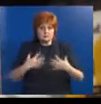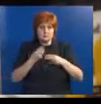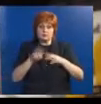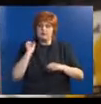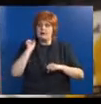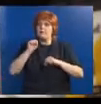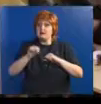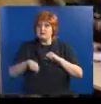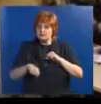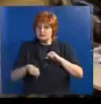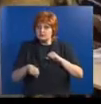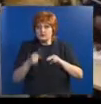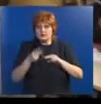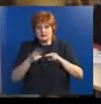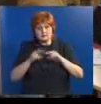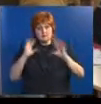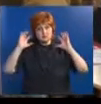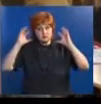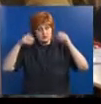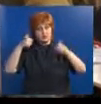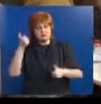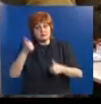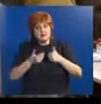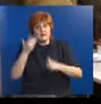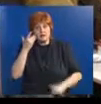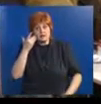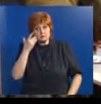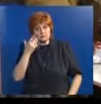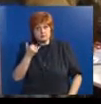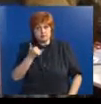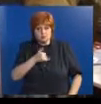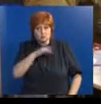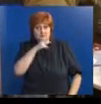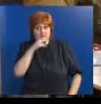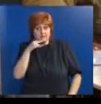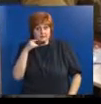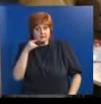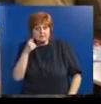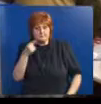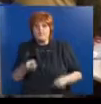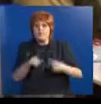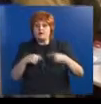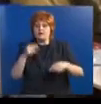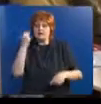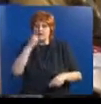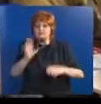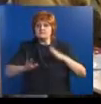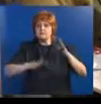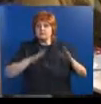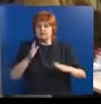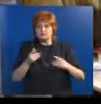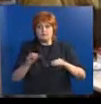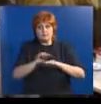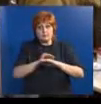победу. Это самое, наверное, серьезное соревнование, которое проходит в России и по организации, и по качеству подготовки, и по